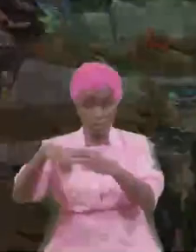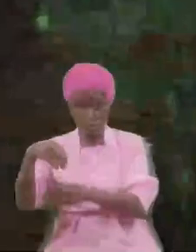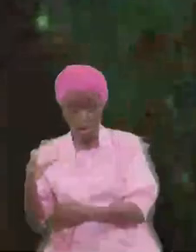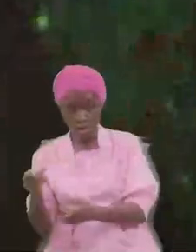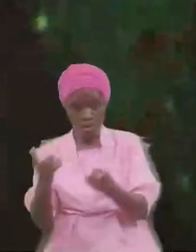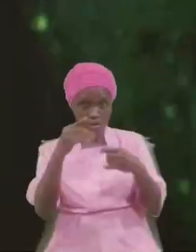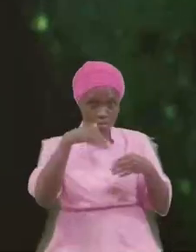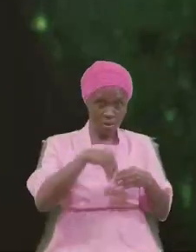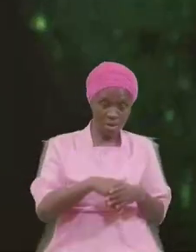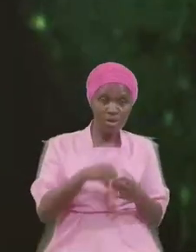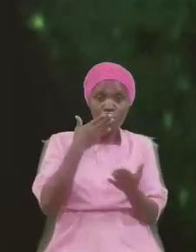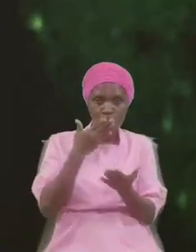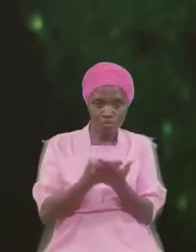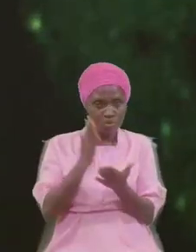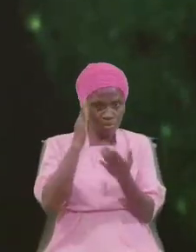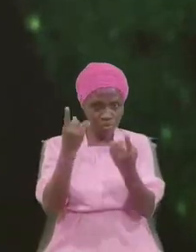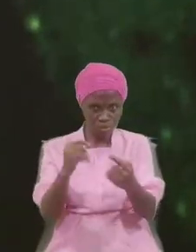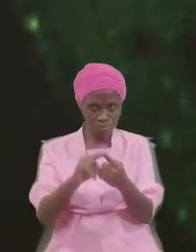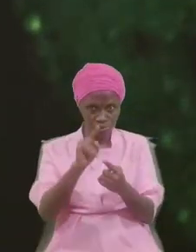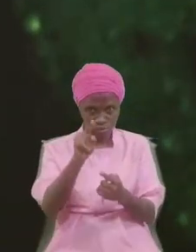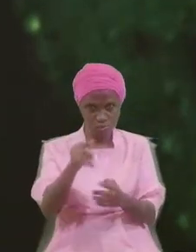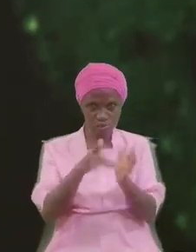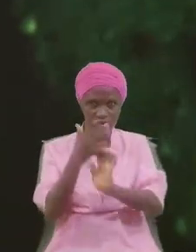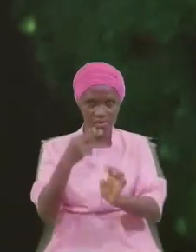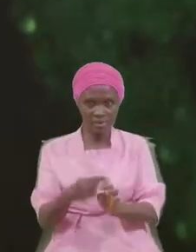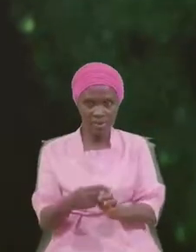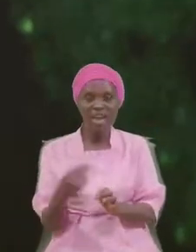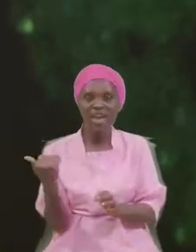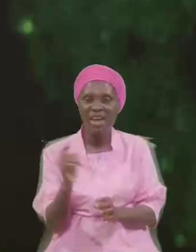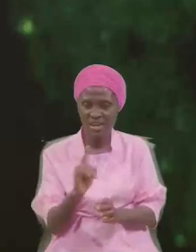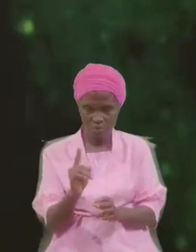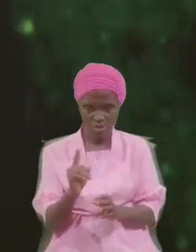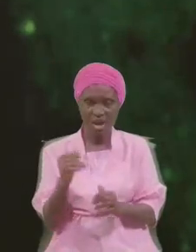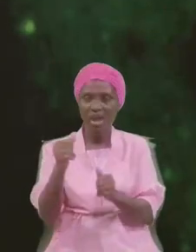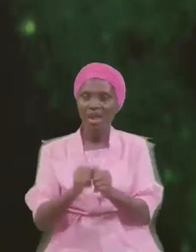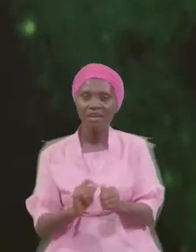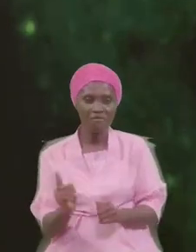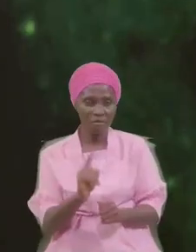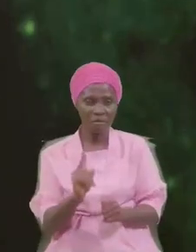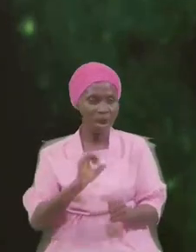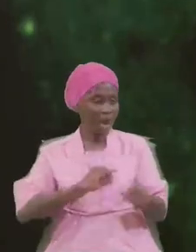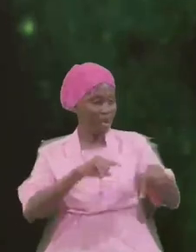Sortir, revenir, je jouirai ainsi du bonheur partout où je vais parce que